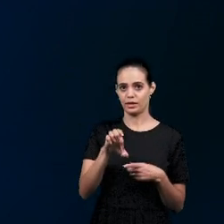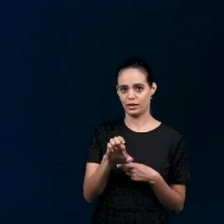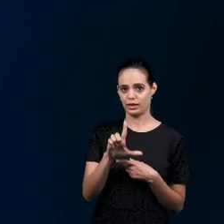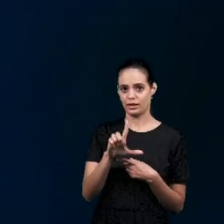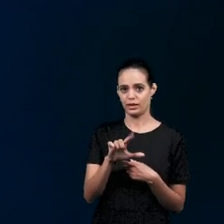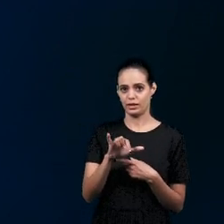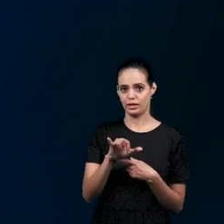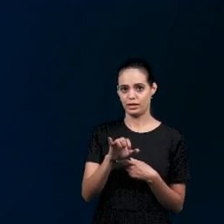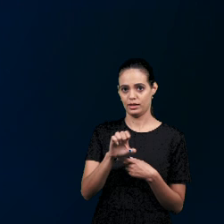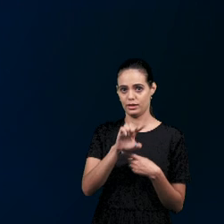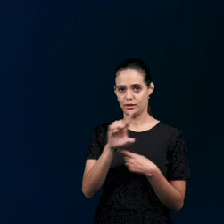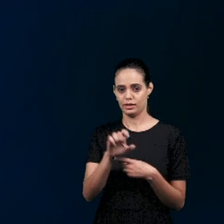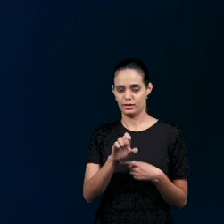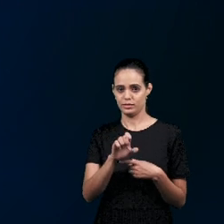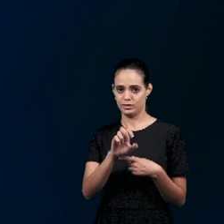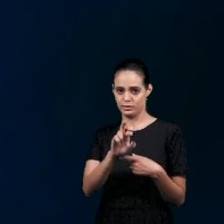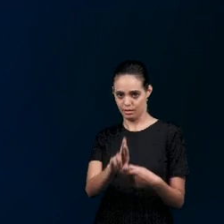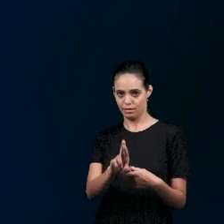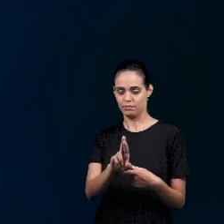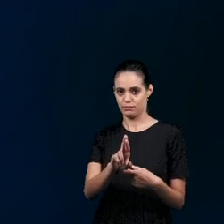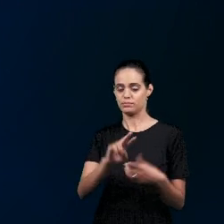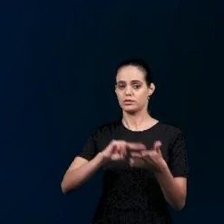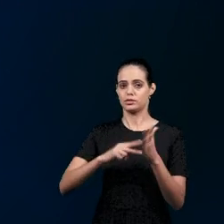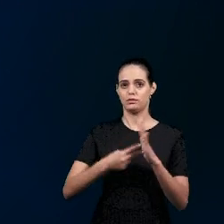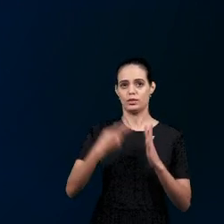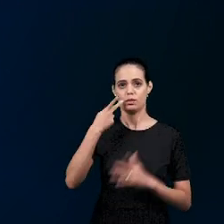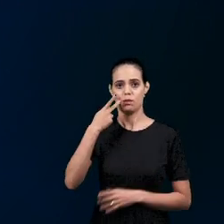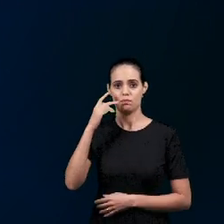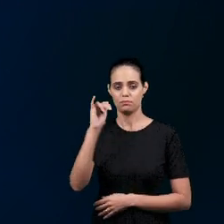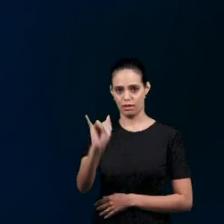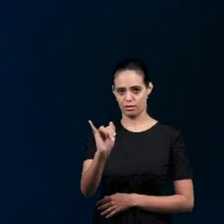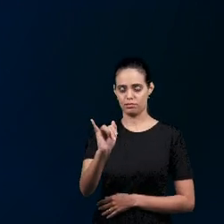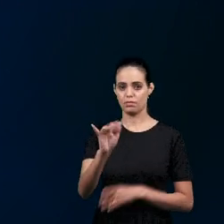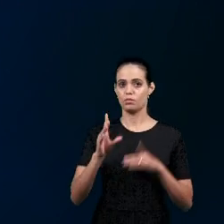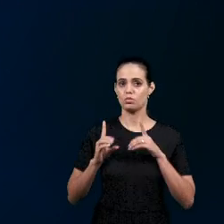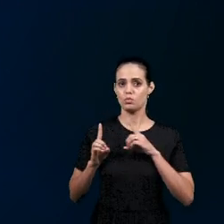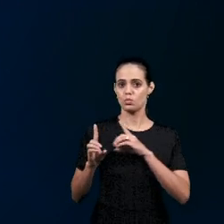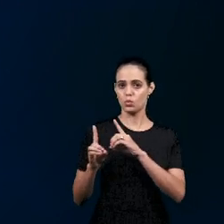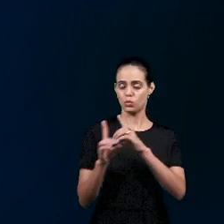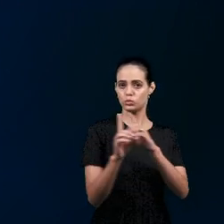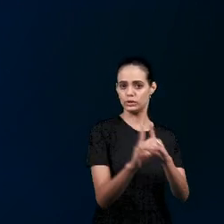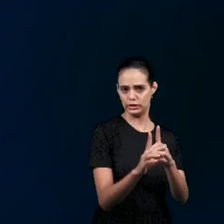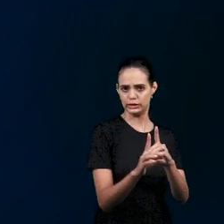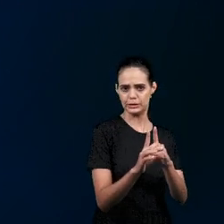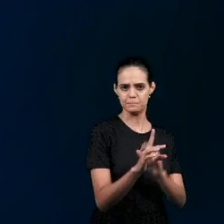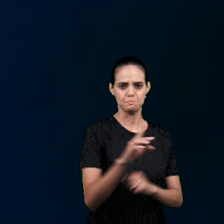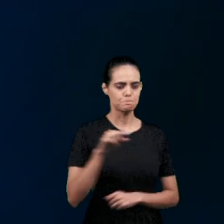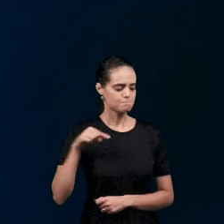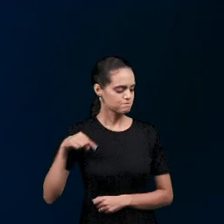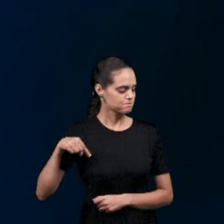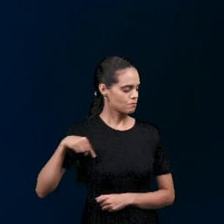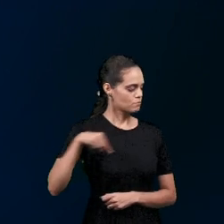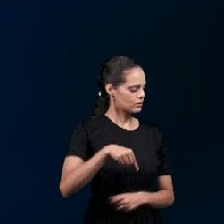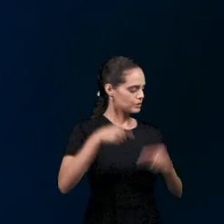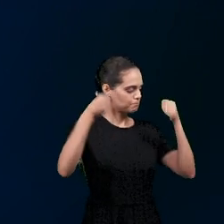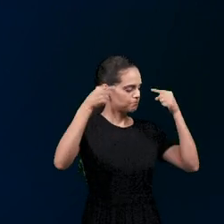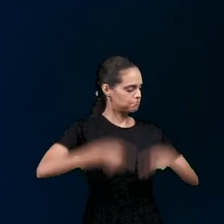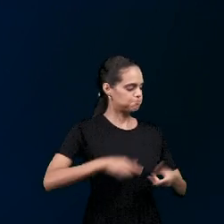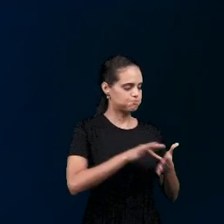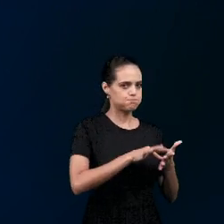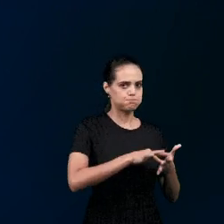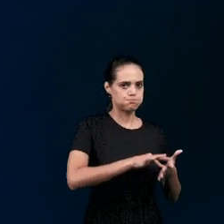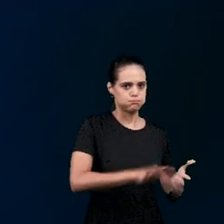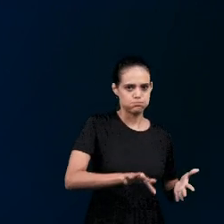10. Il s'est levé et a blessé les Philistins jusqu'à ce que sa main est restée accrochée à l'épée.